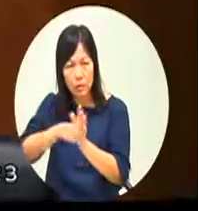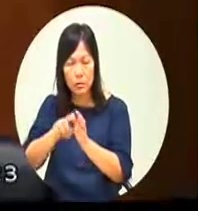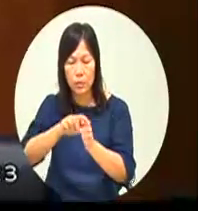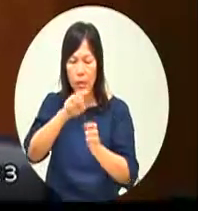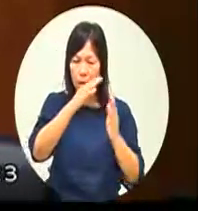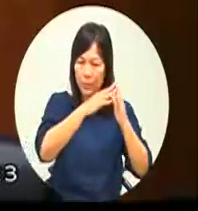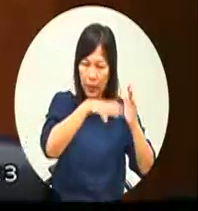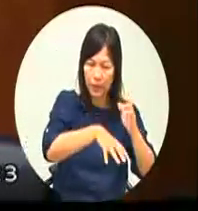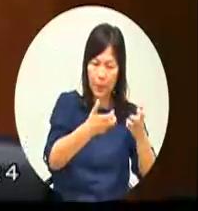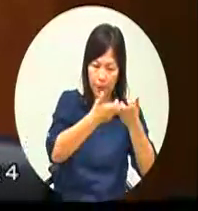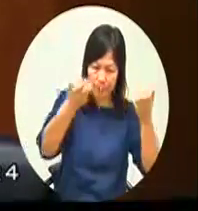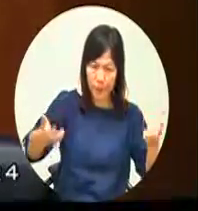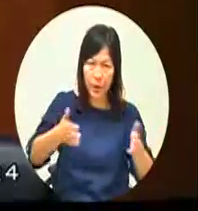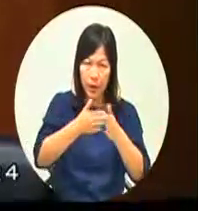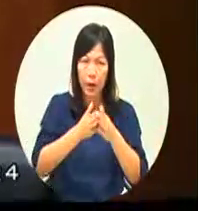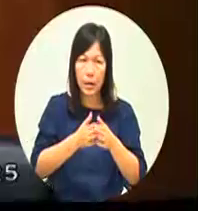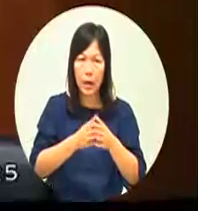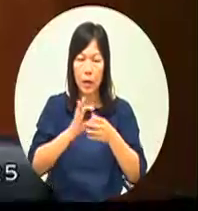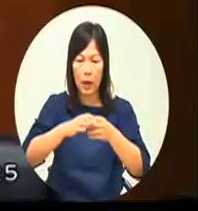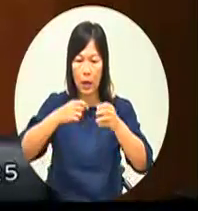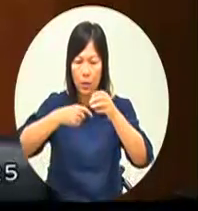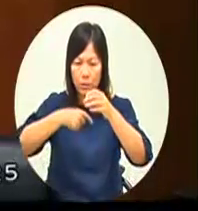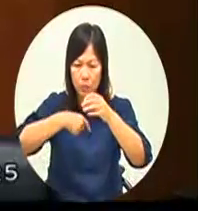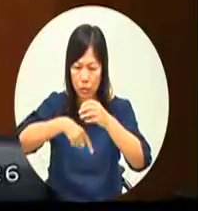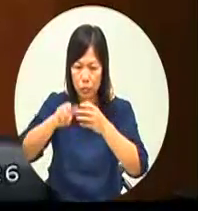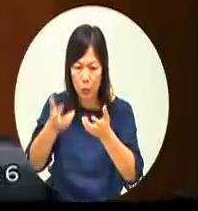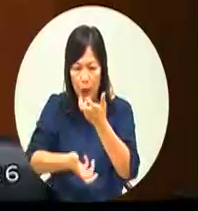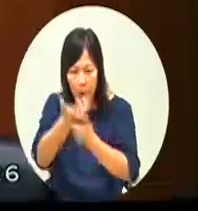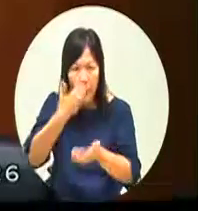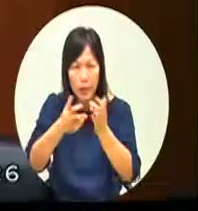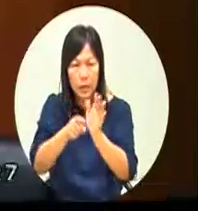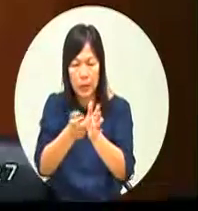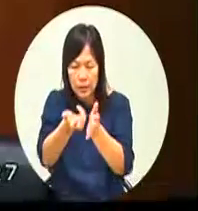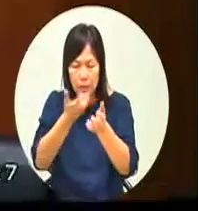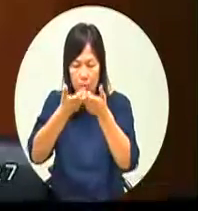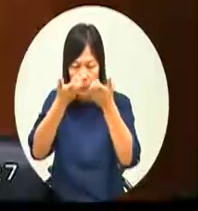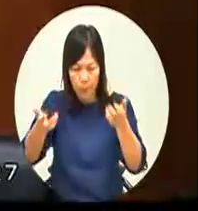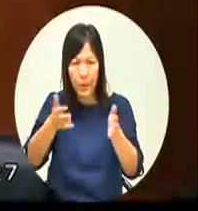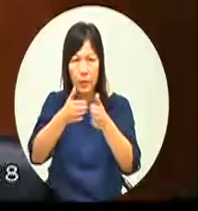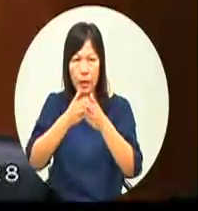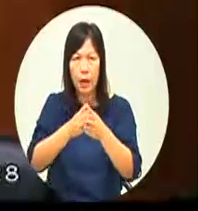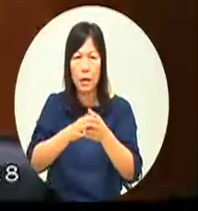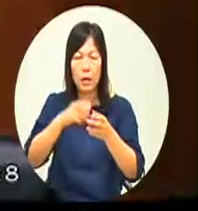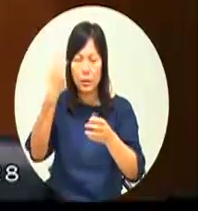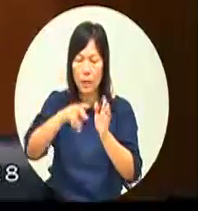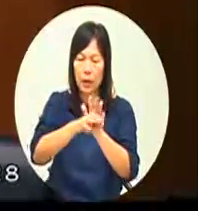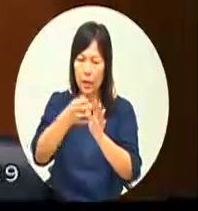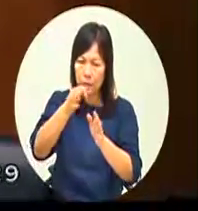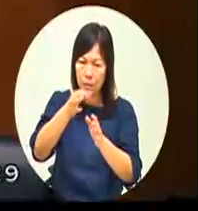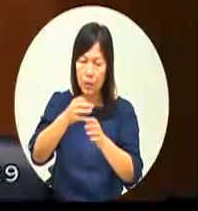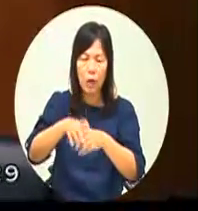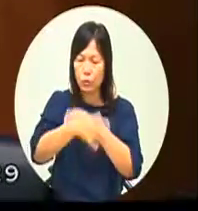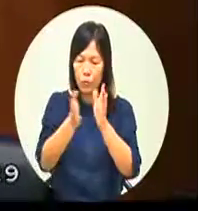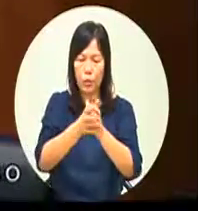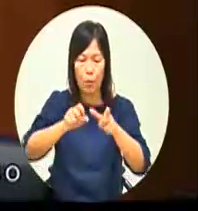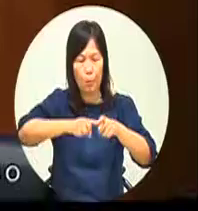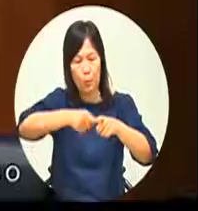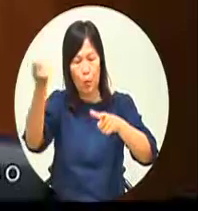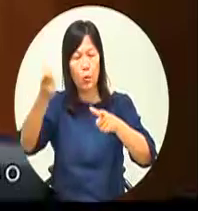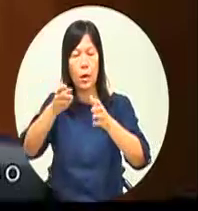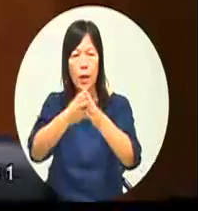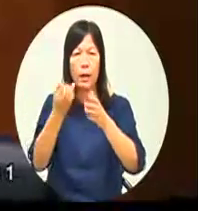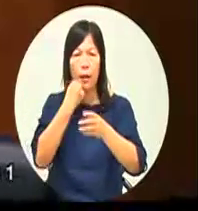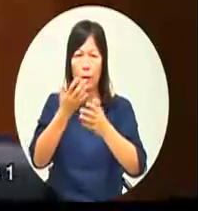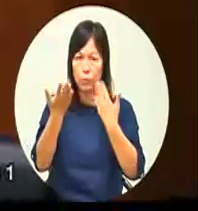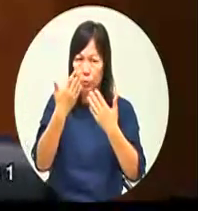开，在进厂焚化厂的时候。第二个，在收费标准上要公开透明化。